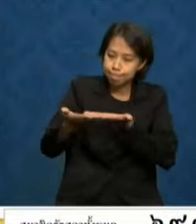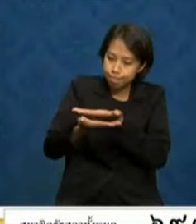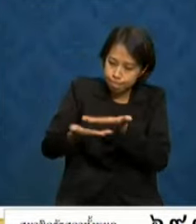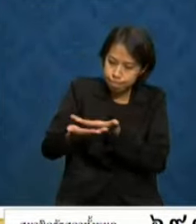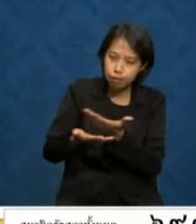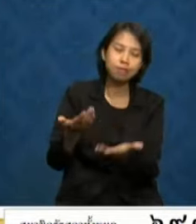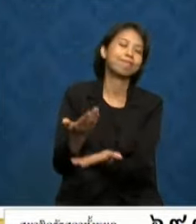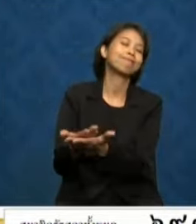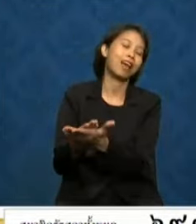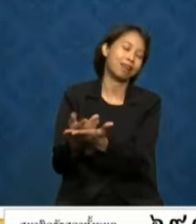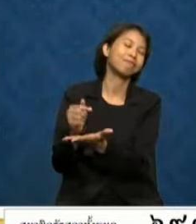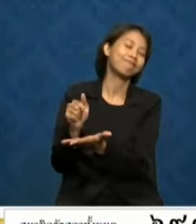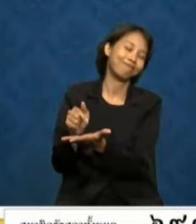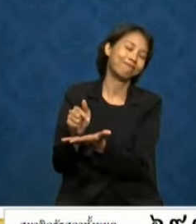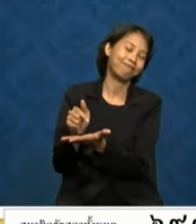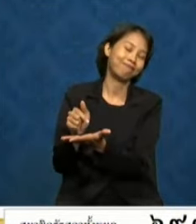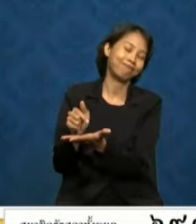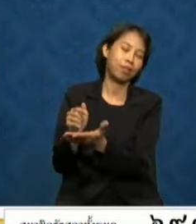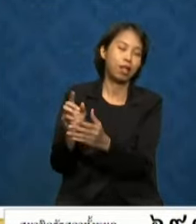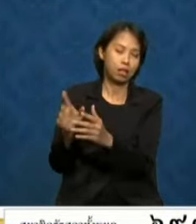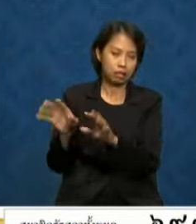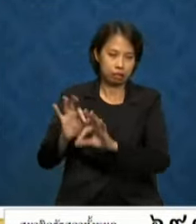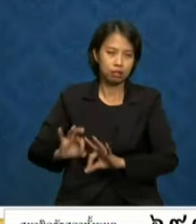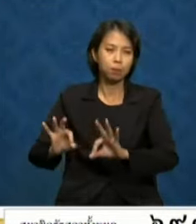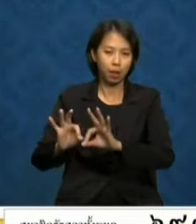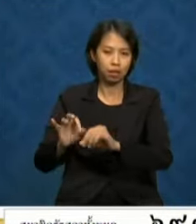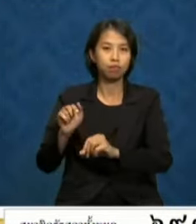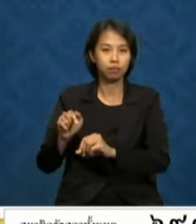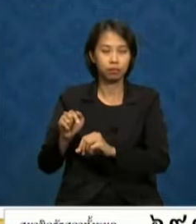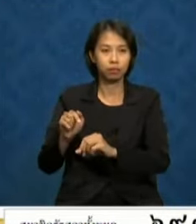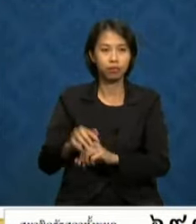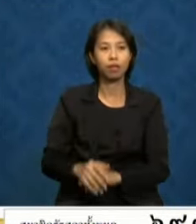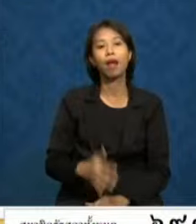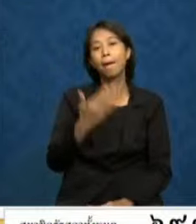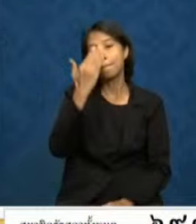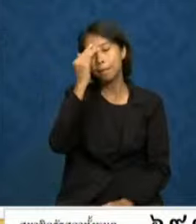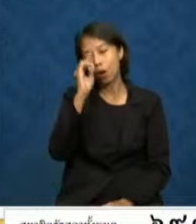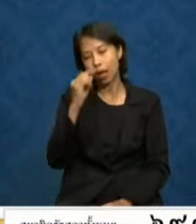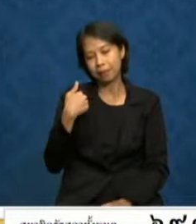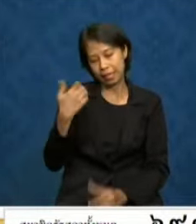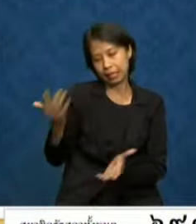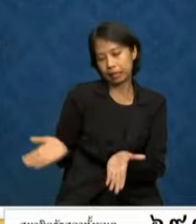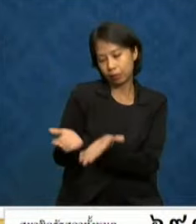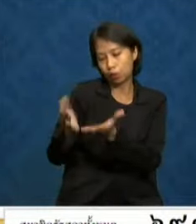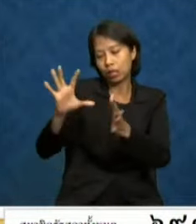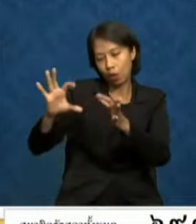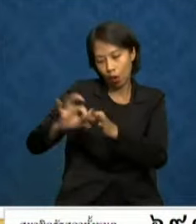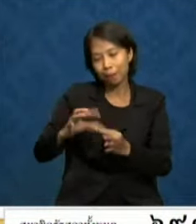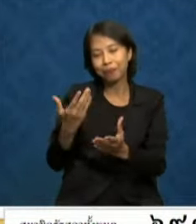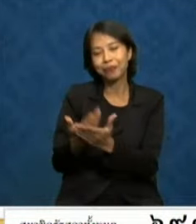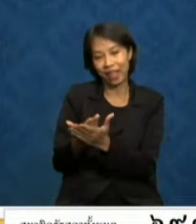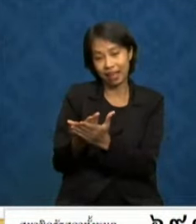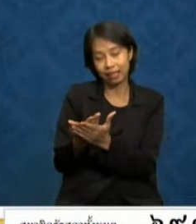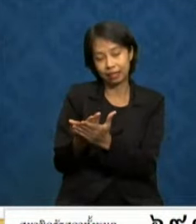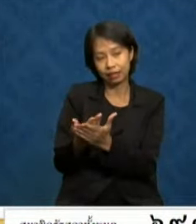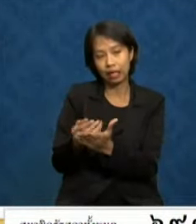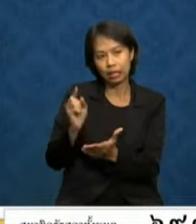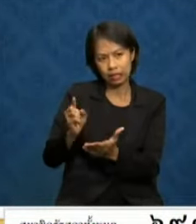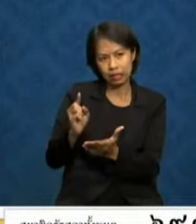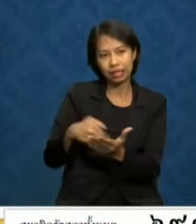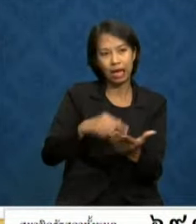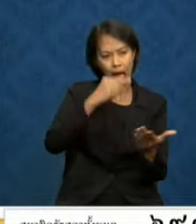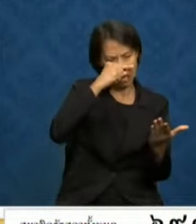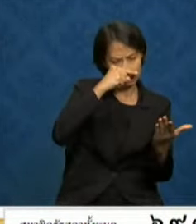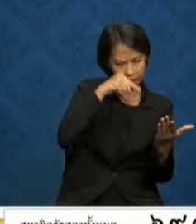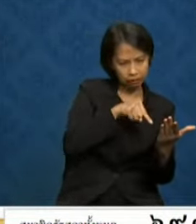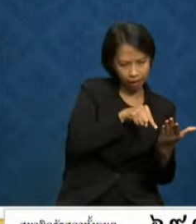ที่เรียกว่า finance support ต่างๆกลไกการสนับสนุนทางด้านการเงินซึ่งเรื่องนี้ลึกๆจริงๆเนี่ยประเทศเราเนี่ย